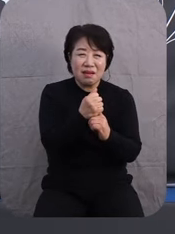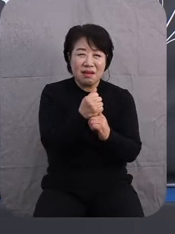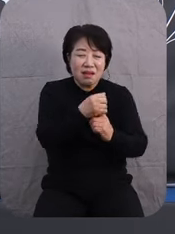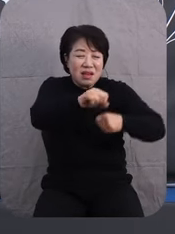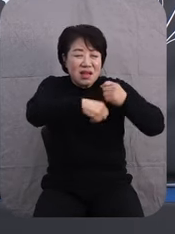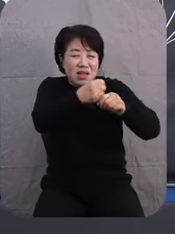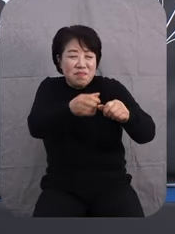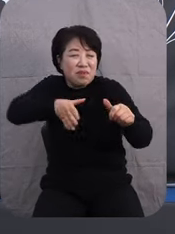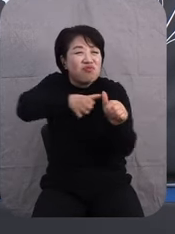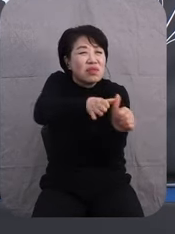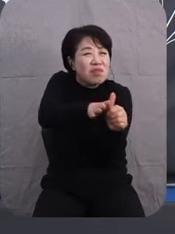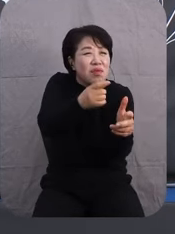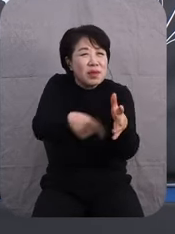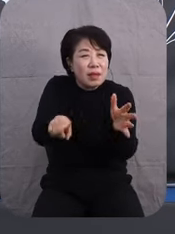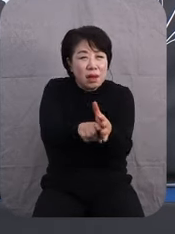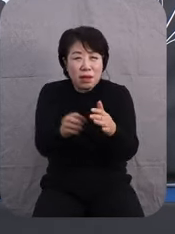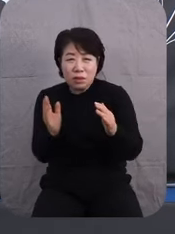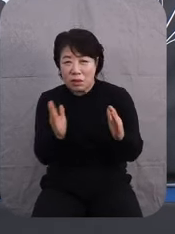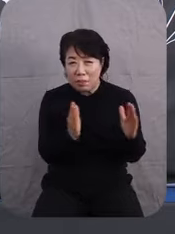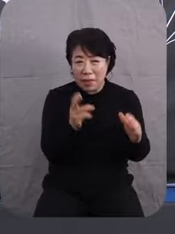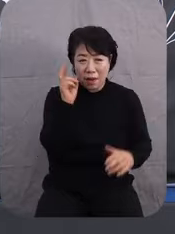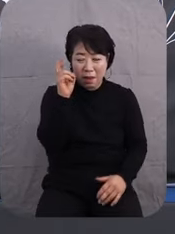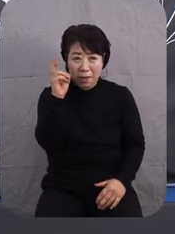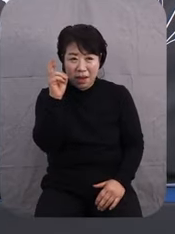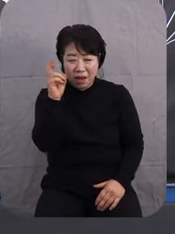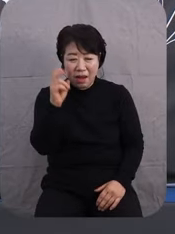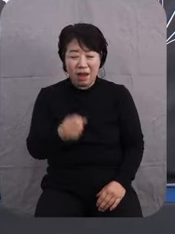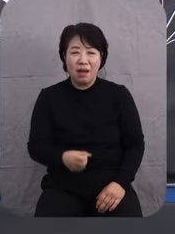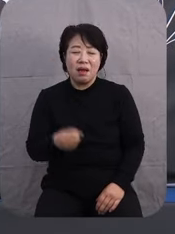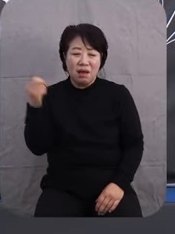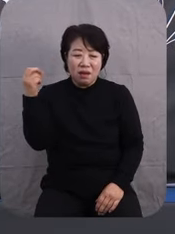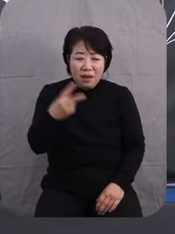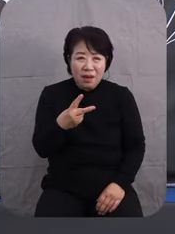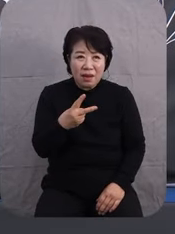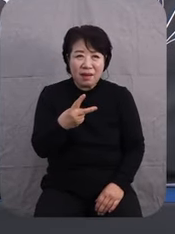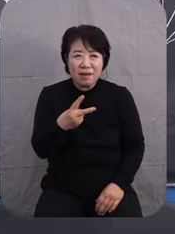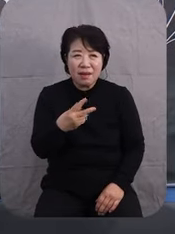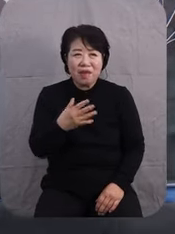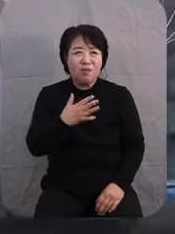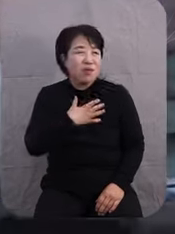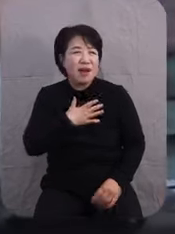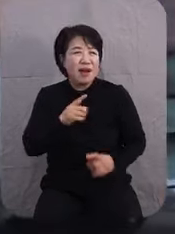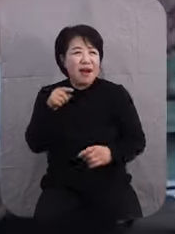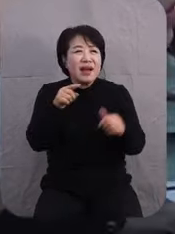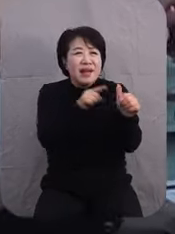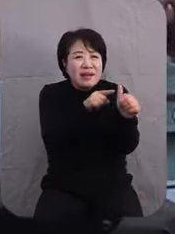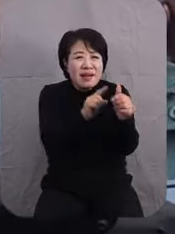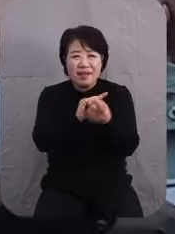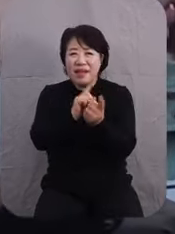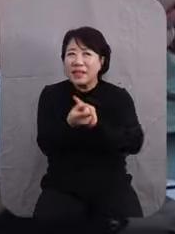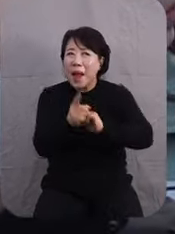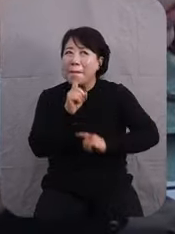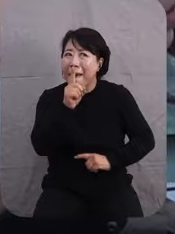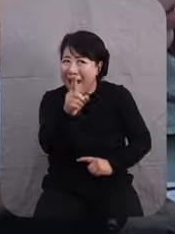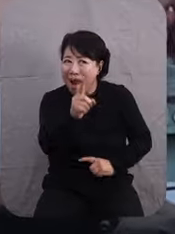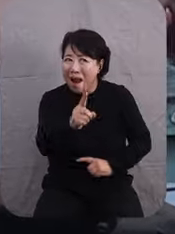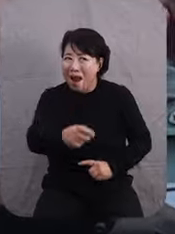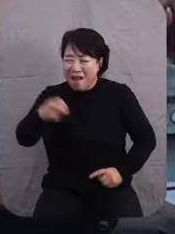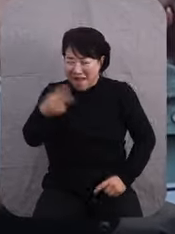준비하고 있겠지. 그를 대신해 경고하노니, 엄중히